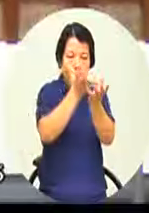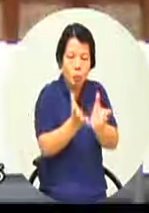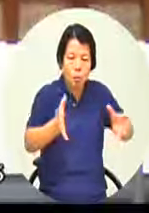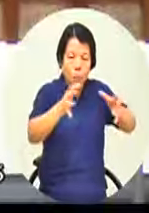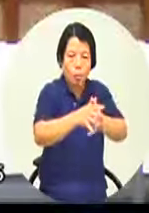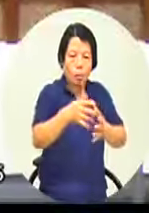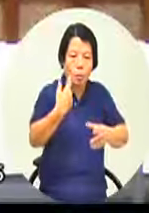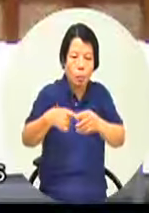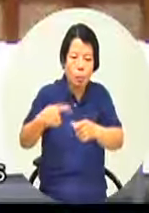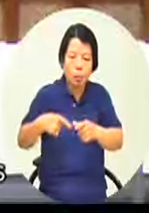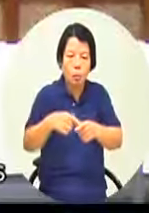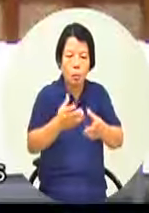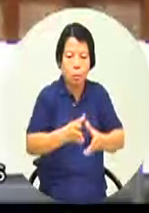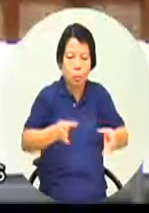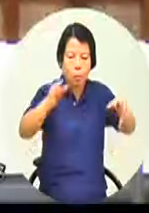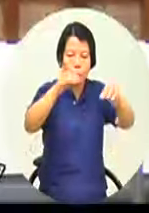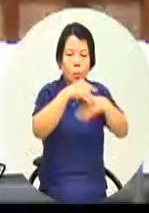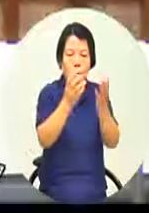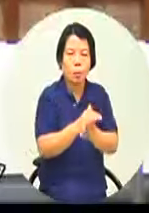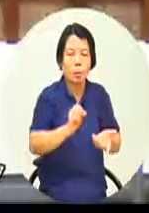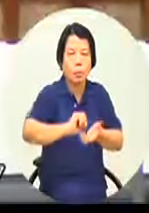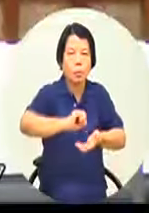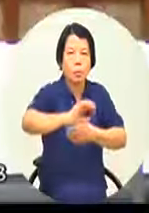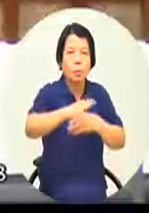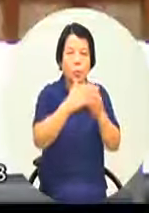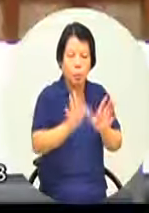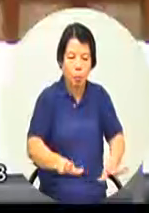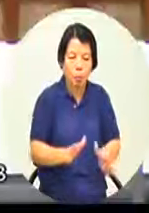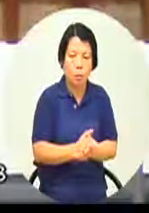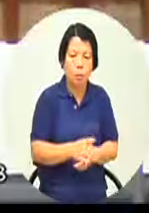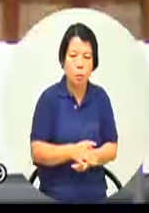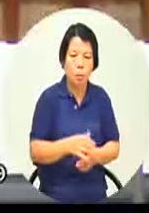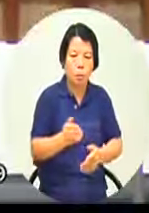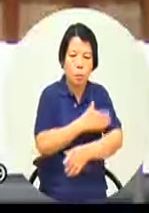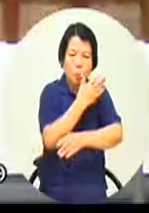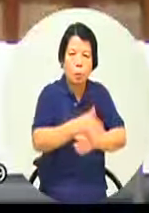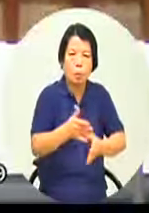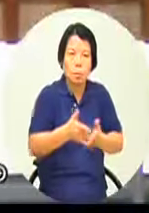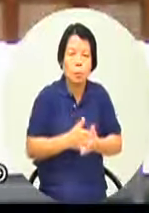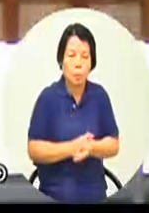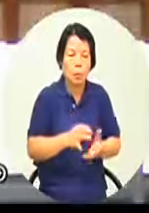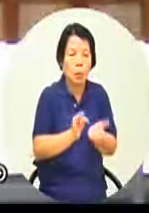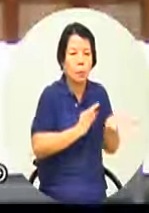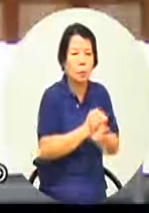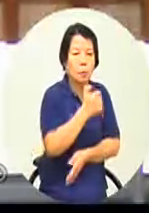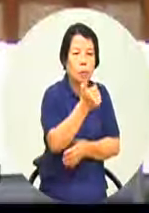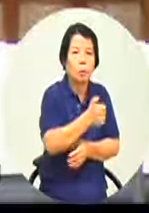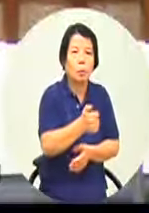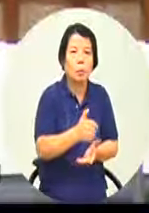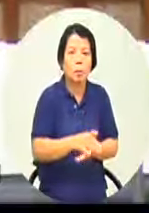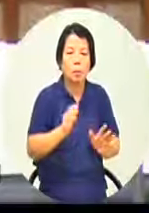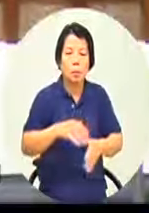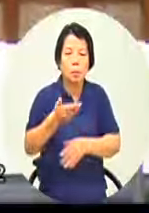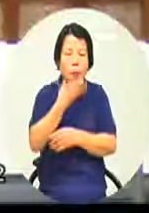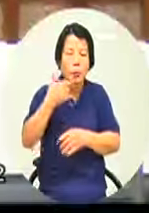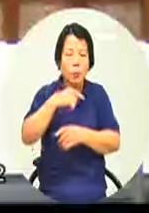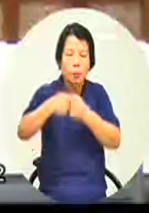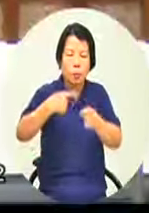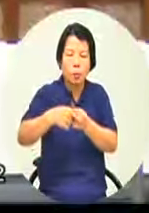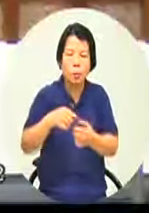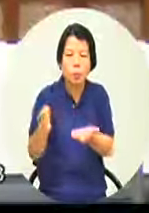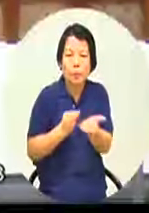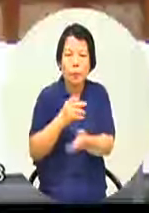类大家最喜欢的，你只要公布今日哪一个量贩店一颗卖50，青年市场一颗卖